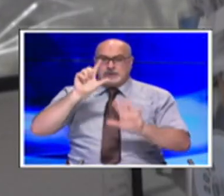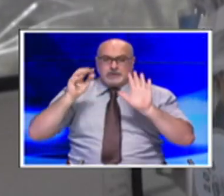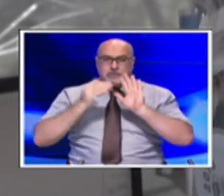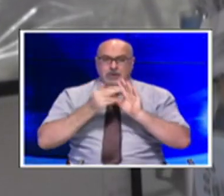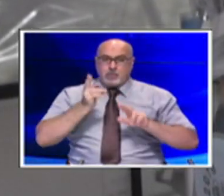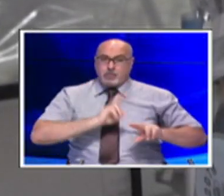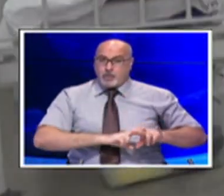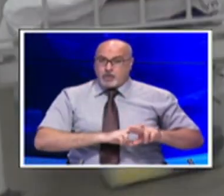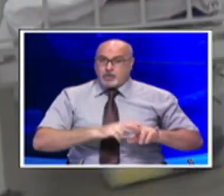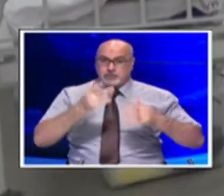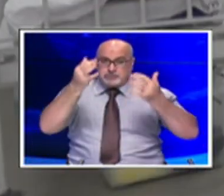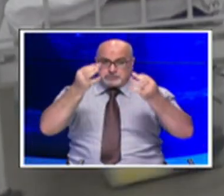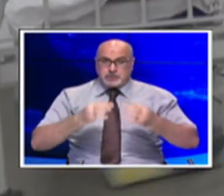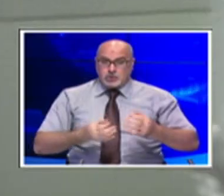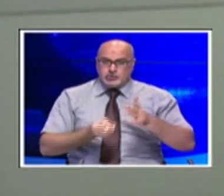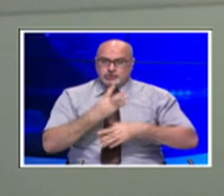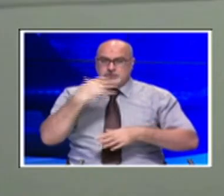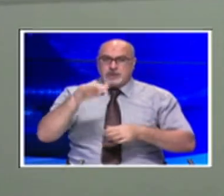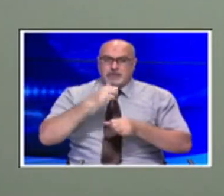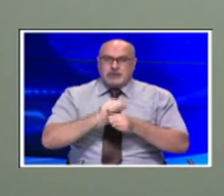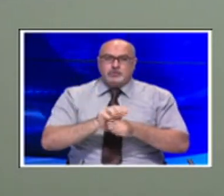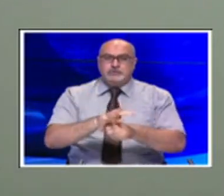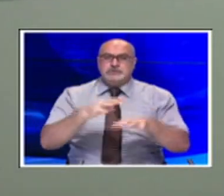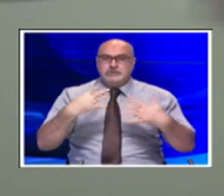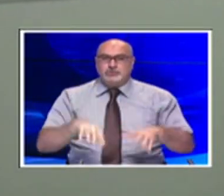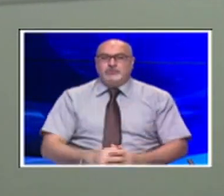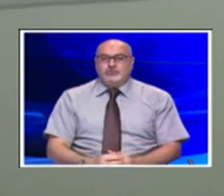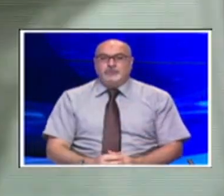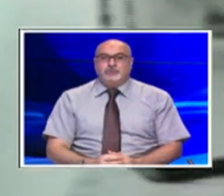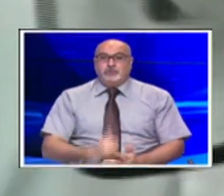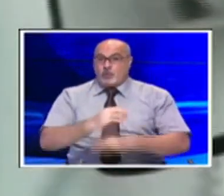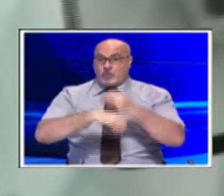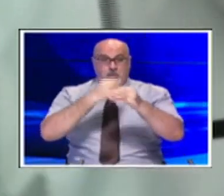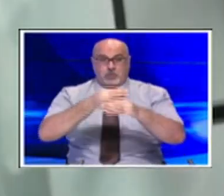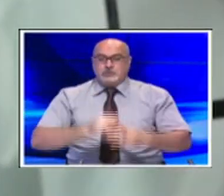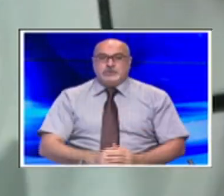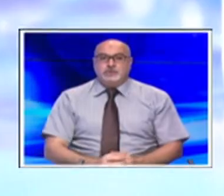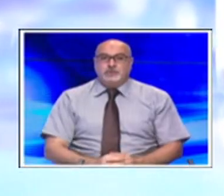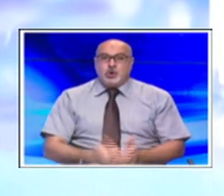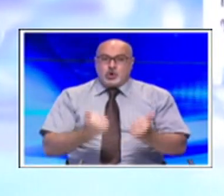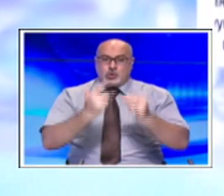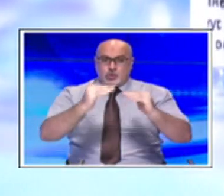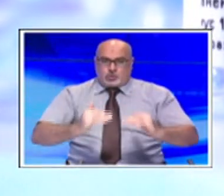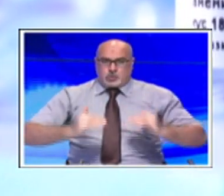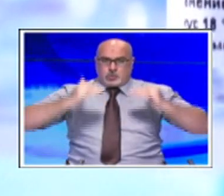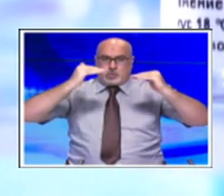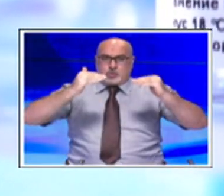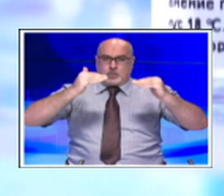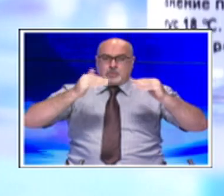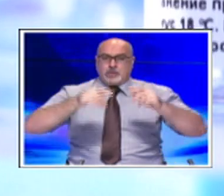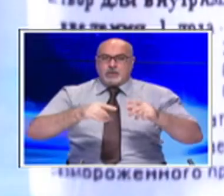وفاة هي الحصيلة الجديدة لفيروس كوفيد-19 في العالم. ومع ارتفاع أرقام الضحايا